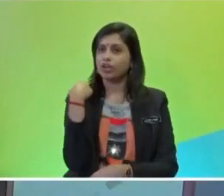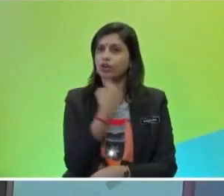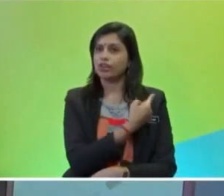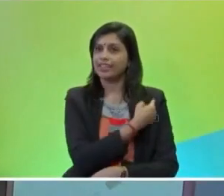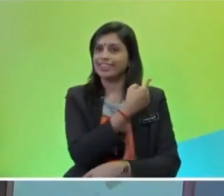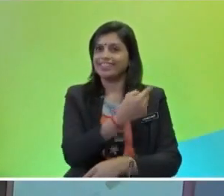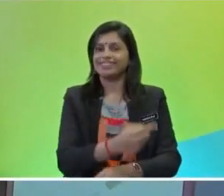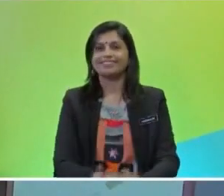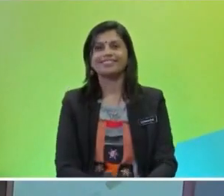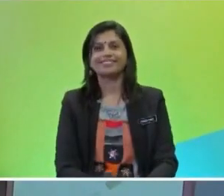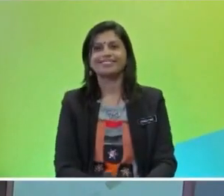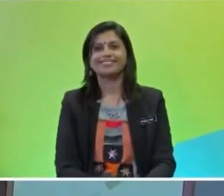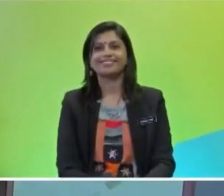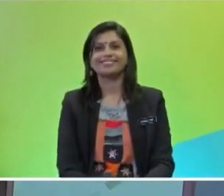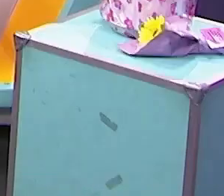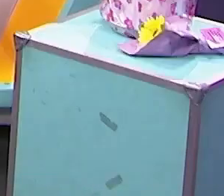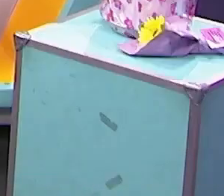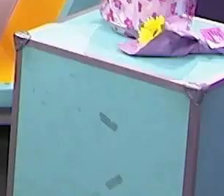di Didik TV KPM.